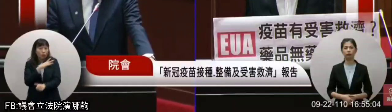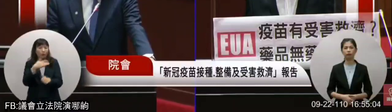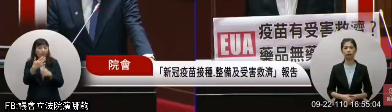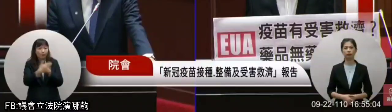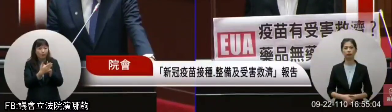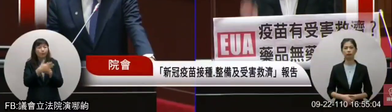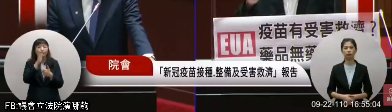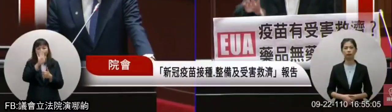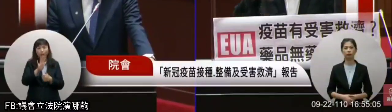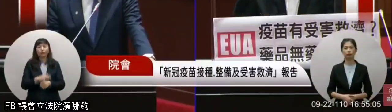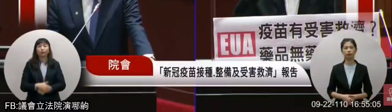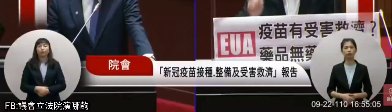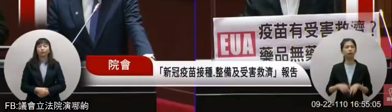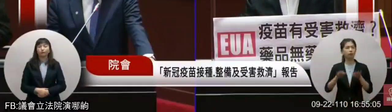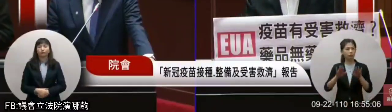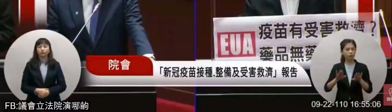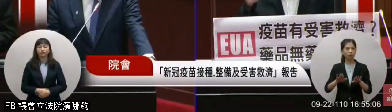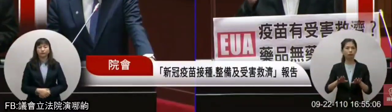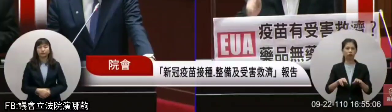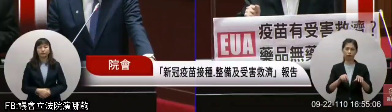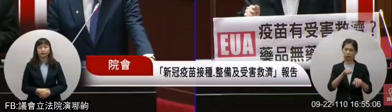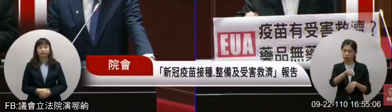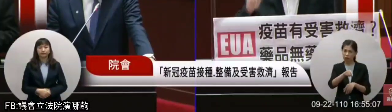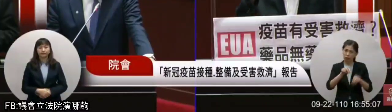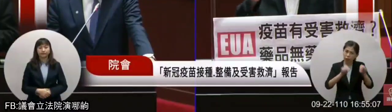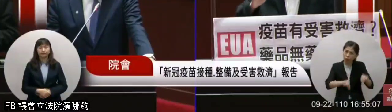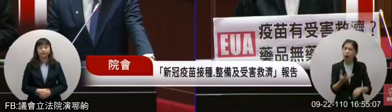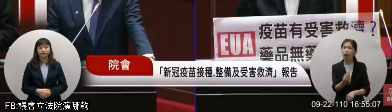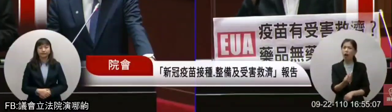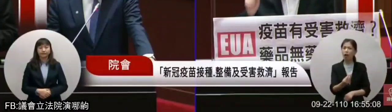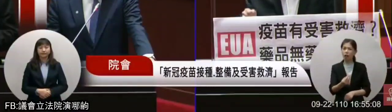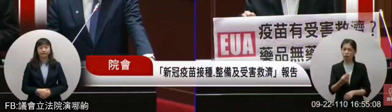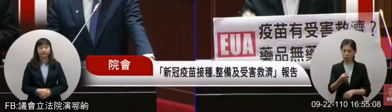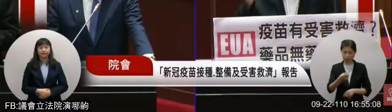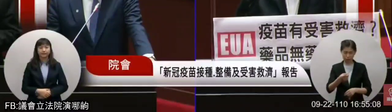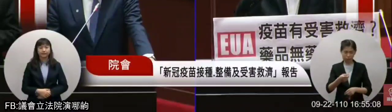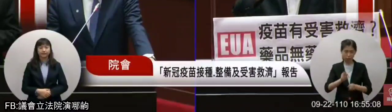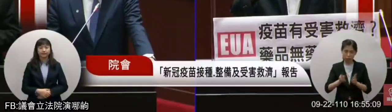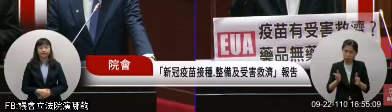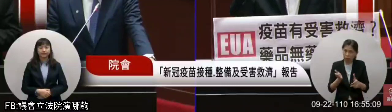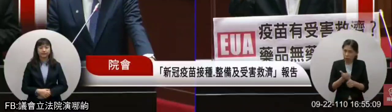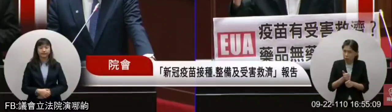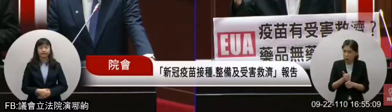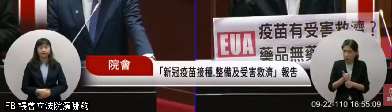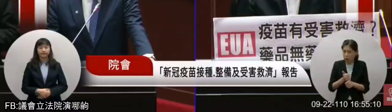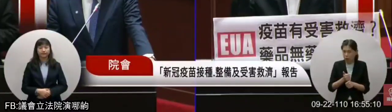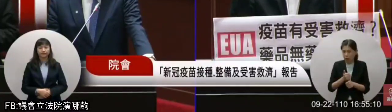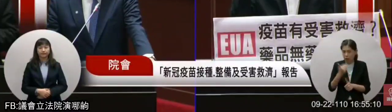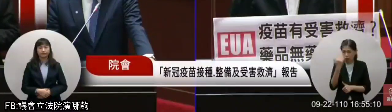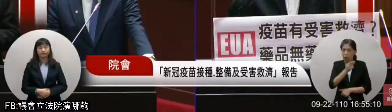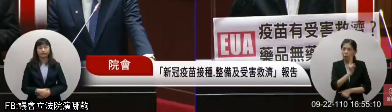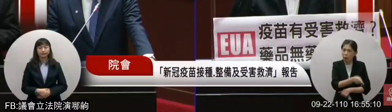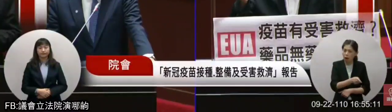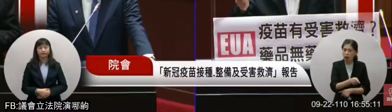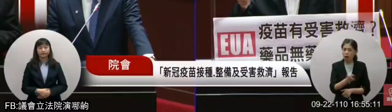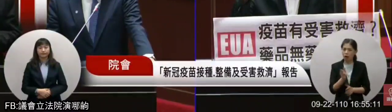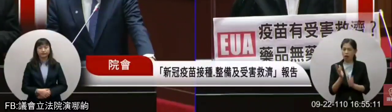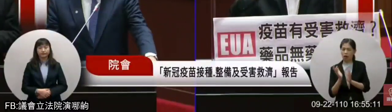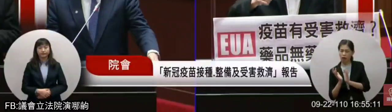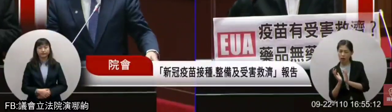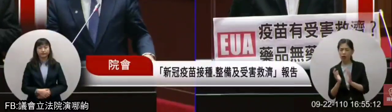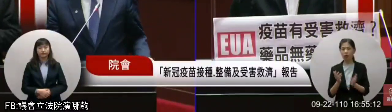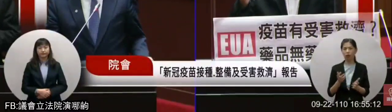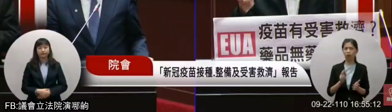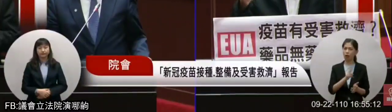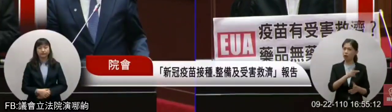助的。 我现在就是因为你们没有签约，我就不知道到底是防疫指挥中心一下子开太多给人家去登记预约，还是